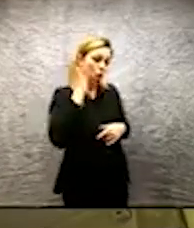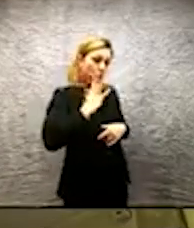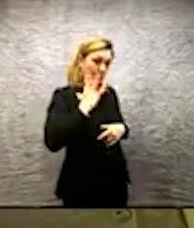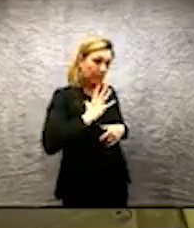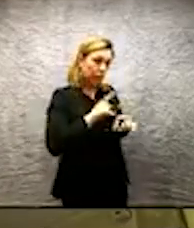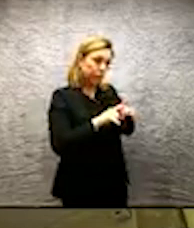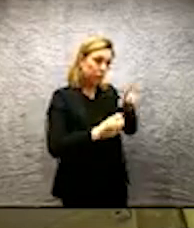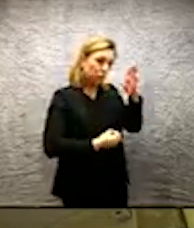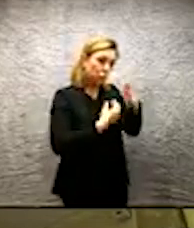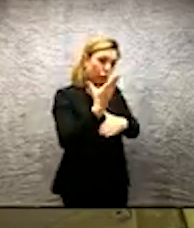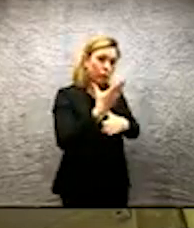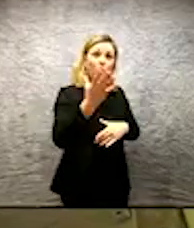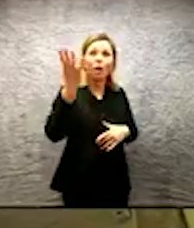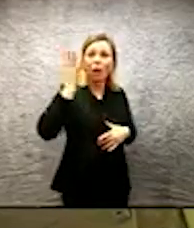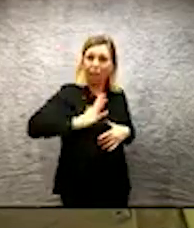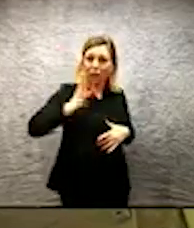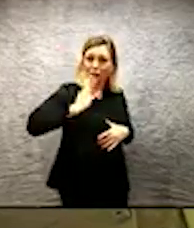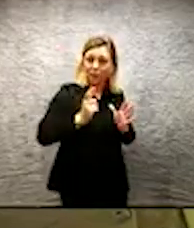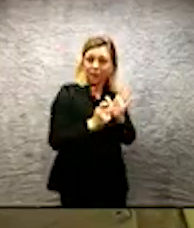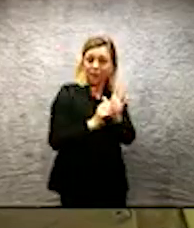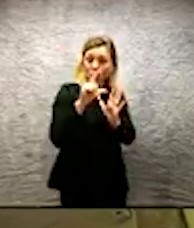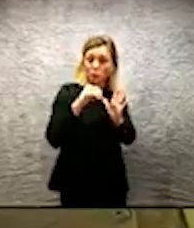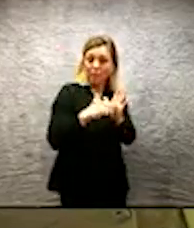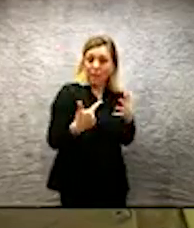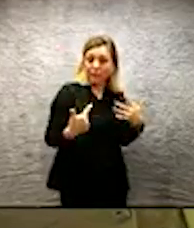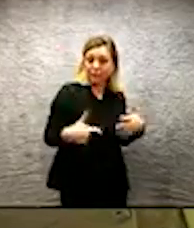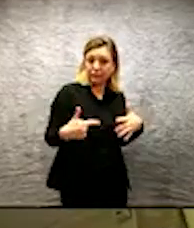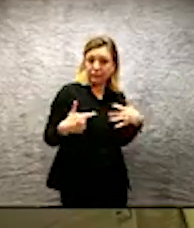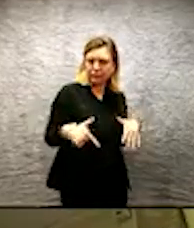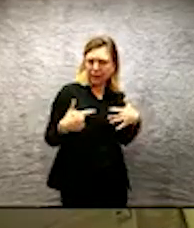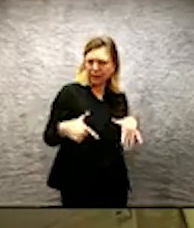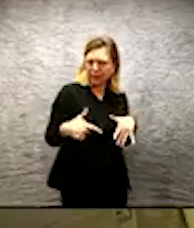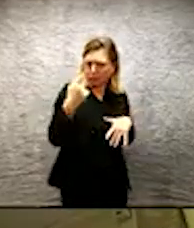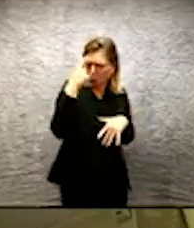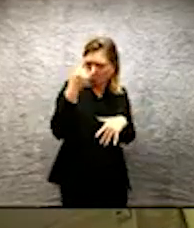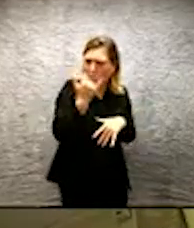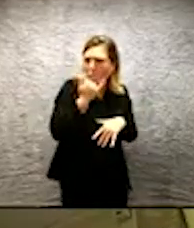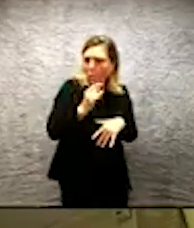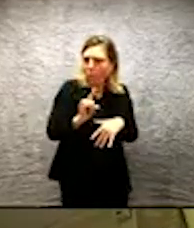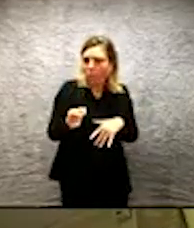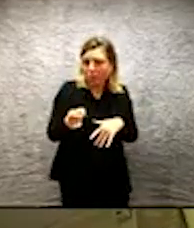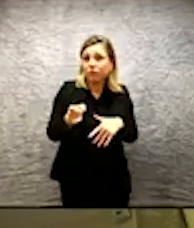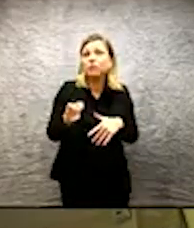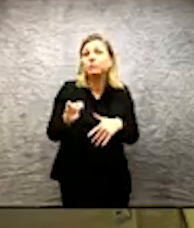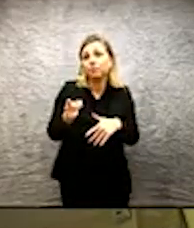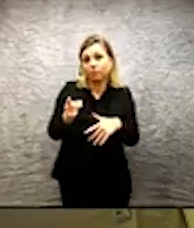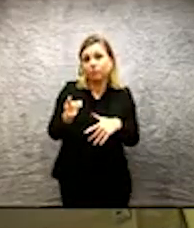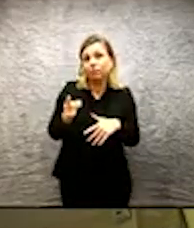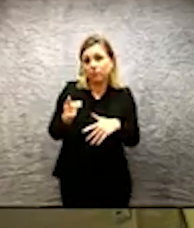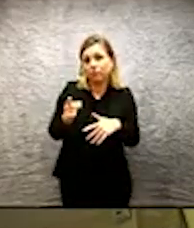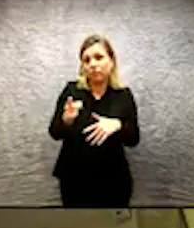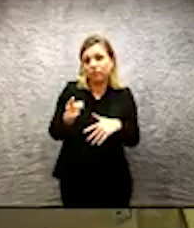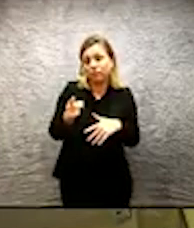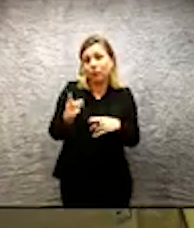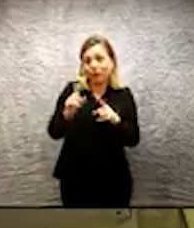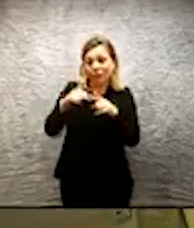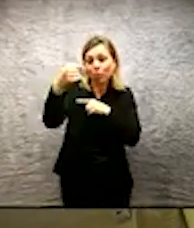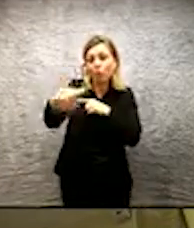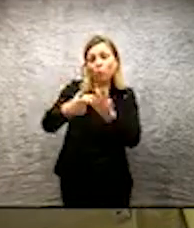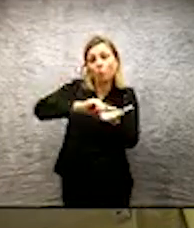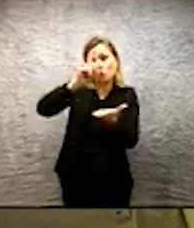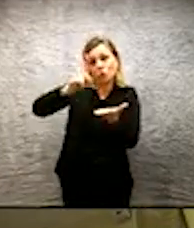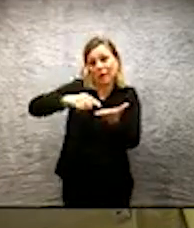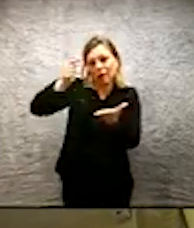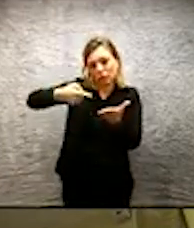nouvelles. Les plus anciennes datent de 2017, si je ne dis pas de bêtises. Et il faudra prévoir ça, ça sera sur le prochain budget,